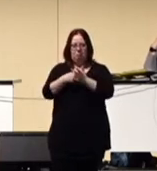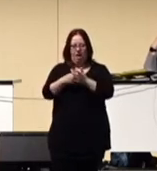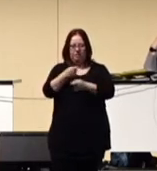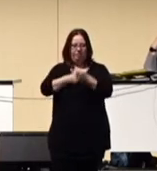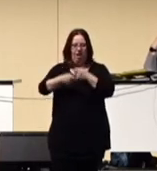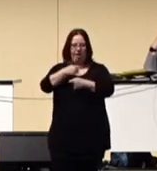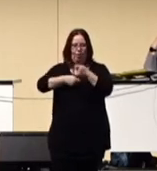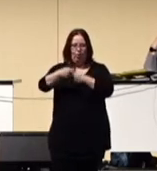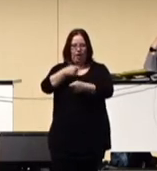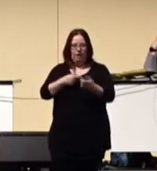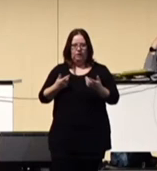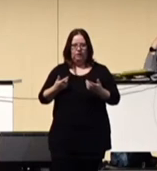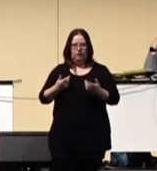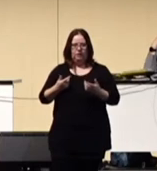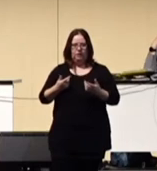Preisverhandlungen